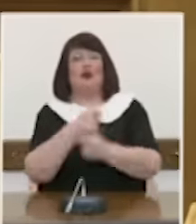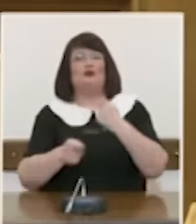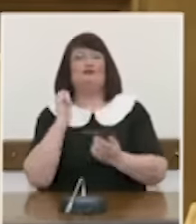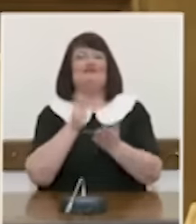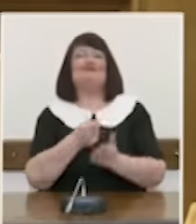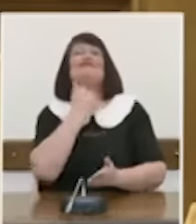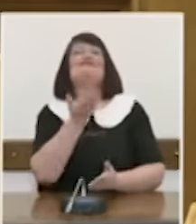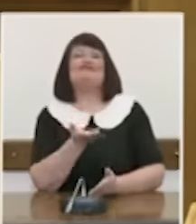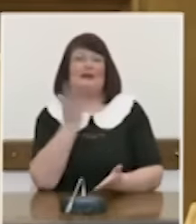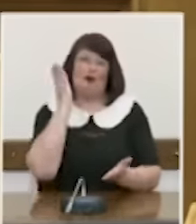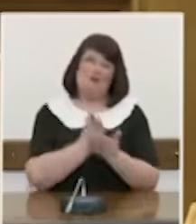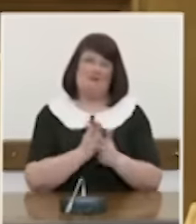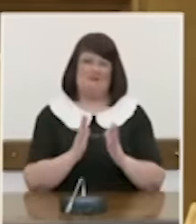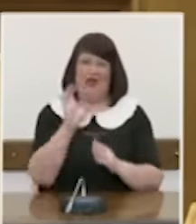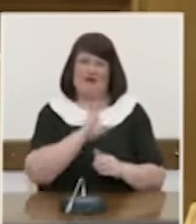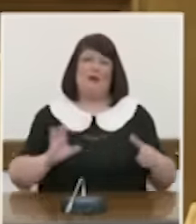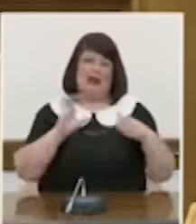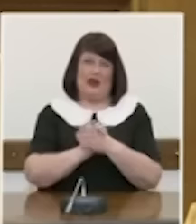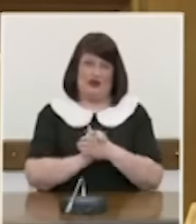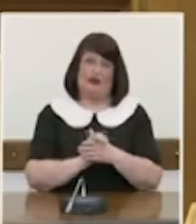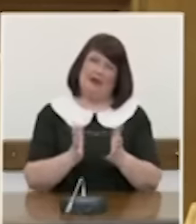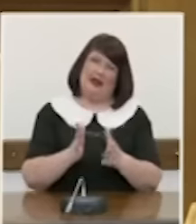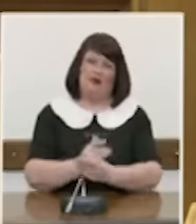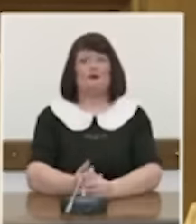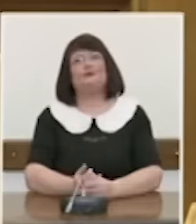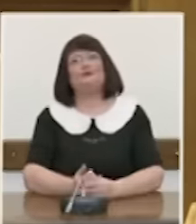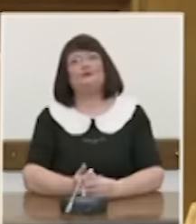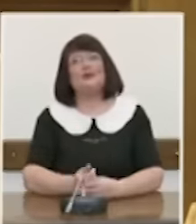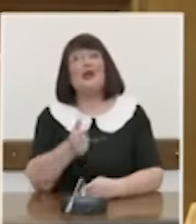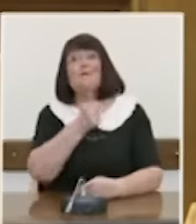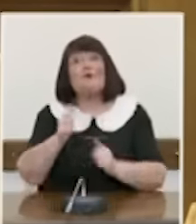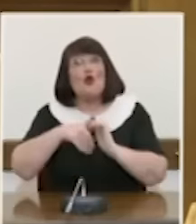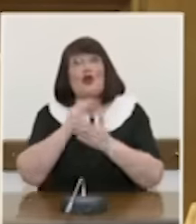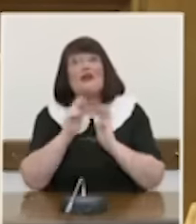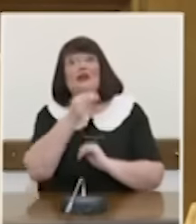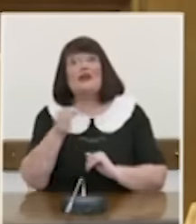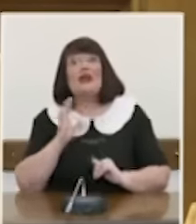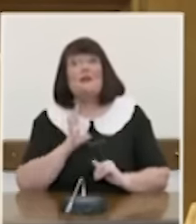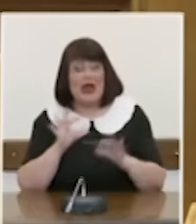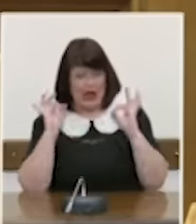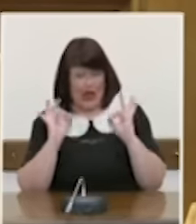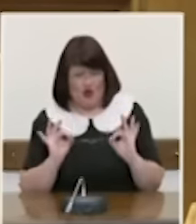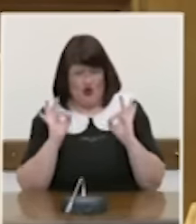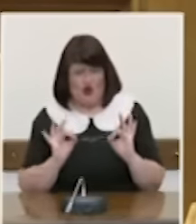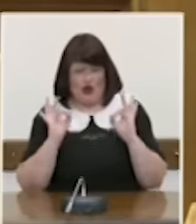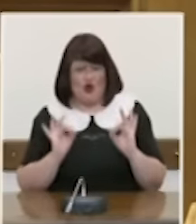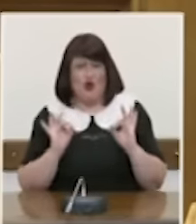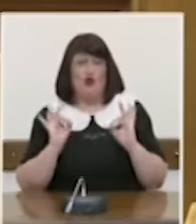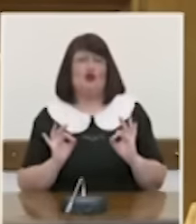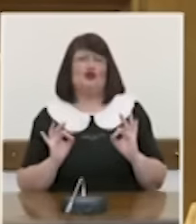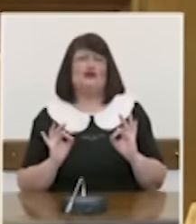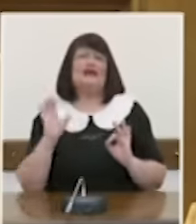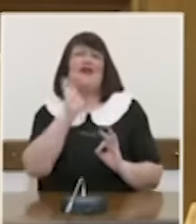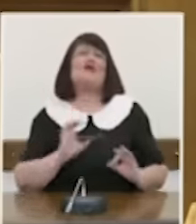το μέσο όρο της Ευρωπαϊκής Ένωσης. Αυτό μόνο τους πειράζει. Η κανονικότητα της πολυαγαπημένης τους